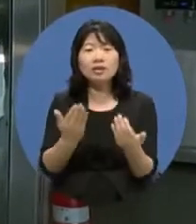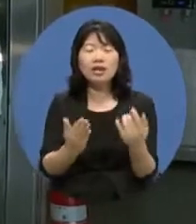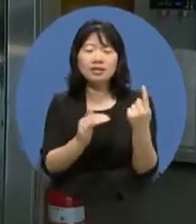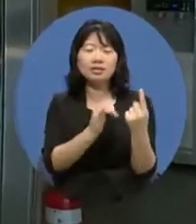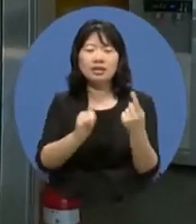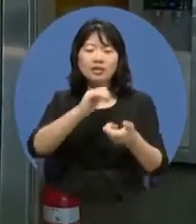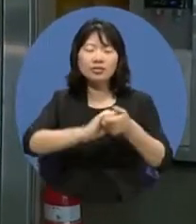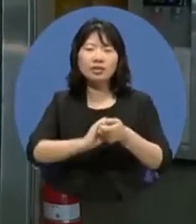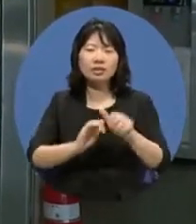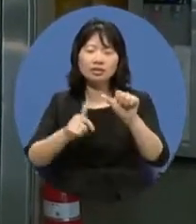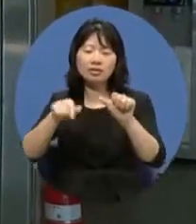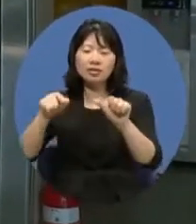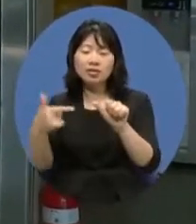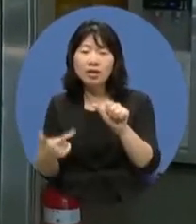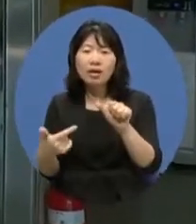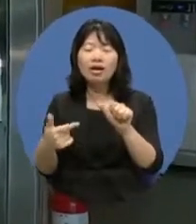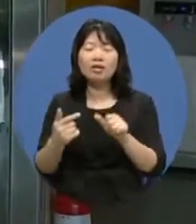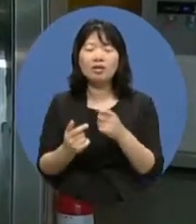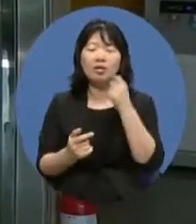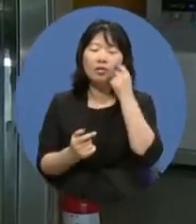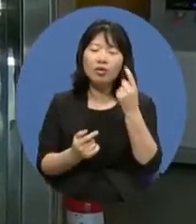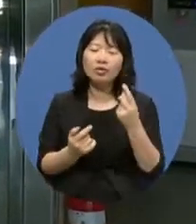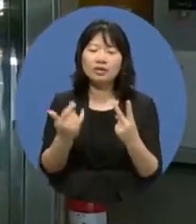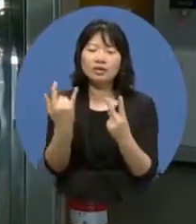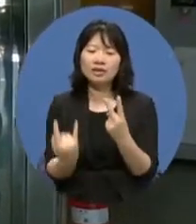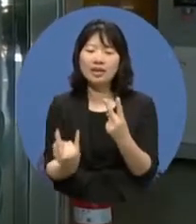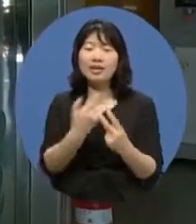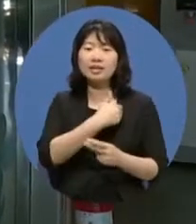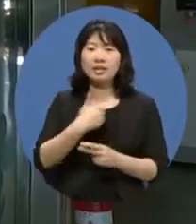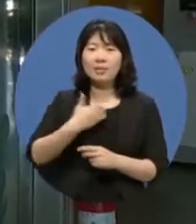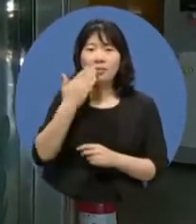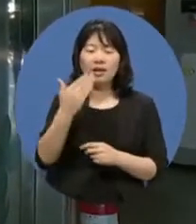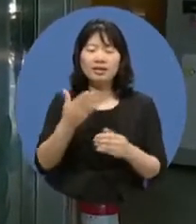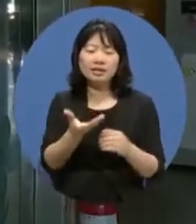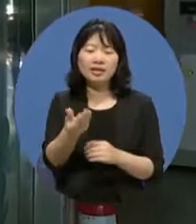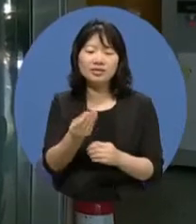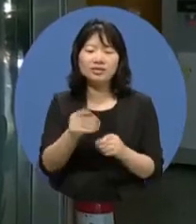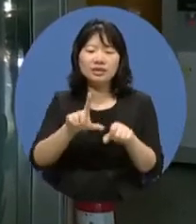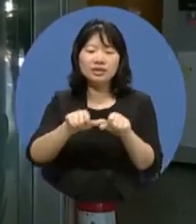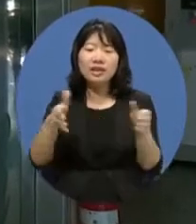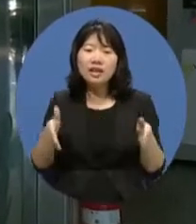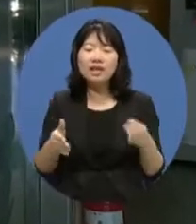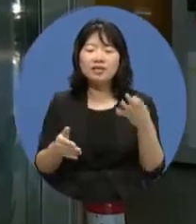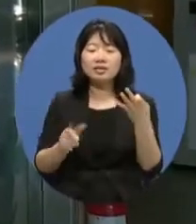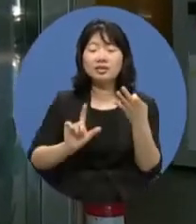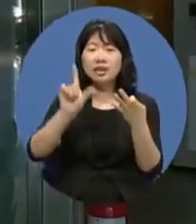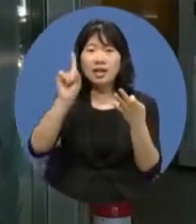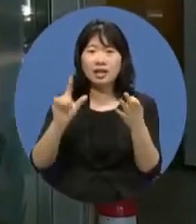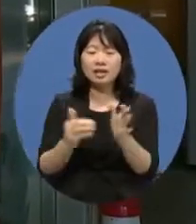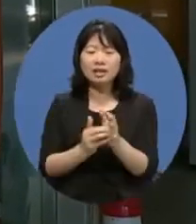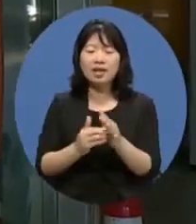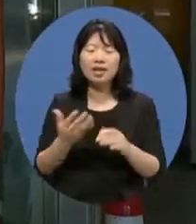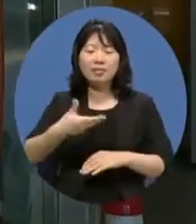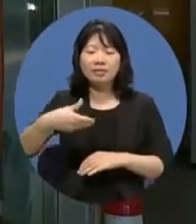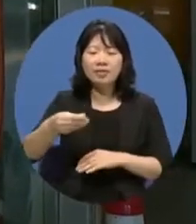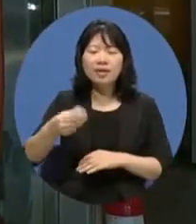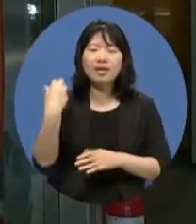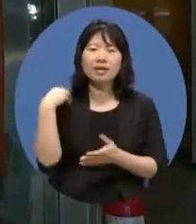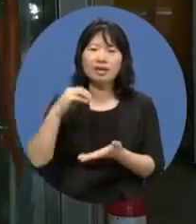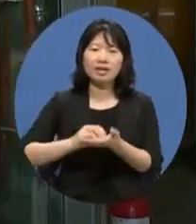분당 5건씩 월 2회 대출 가능하시고요. 대출 기간은 14일이시고 반납